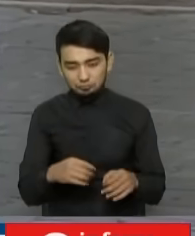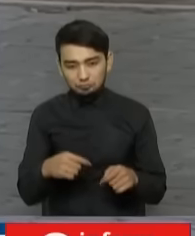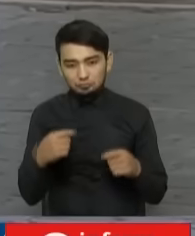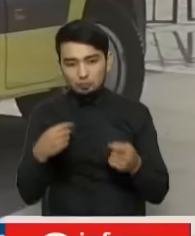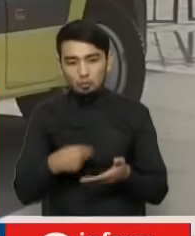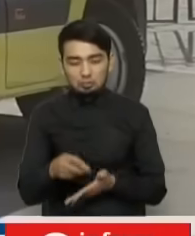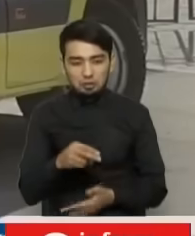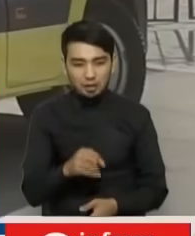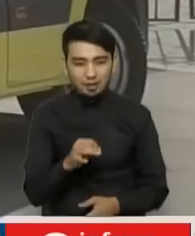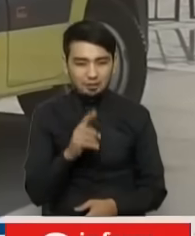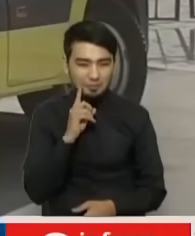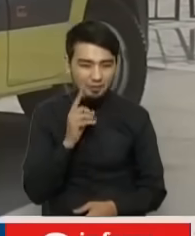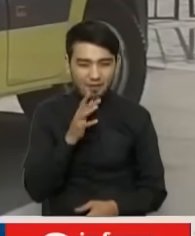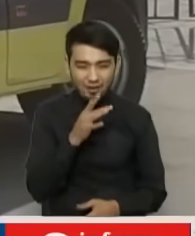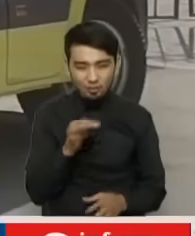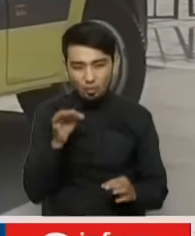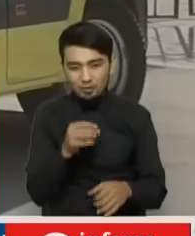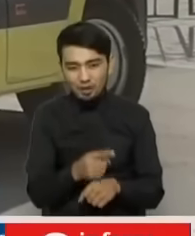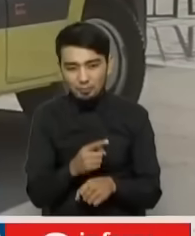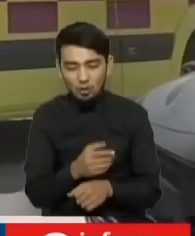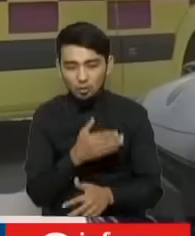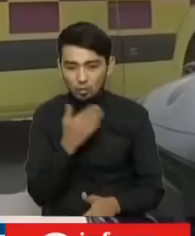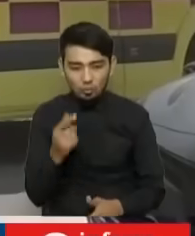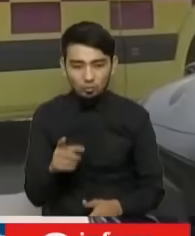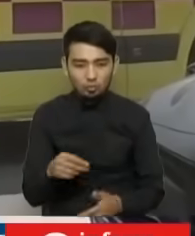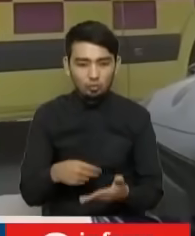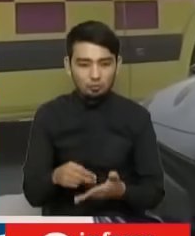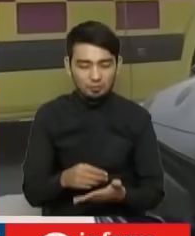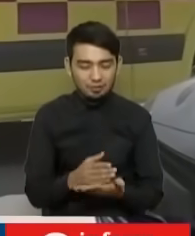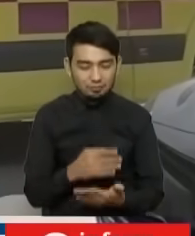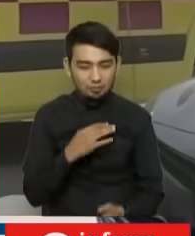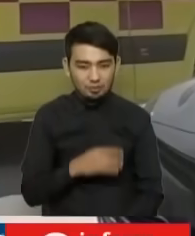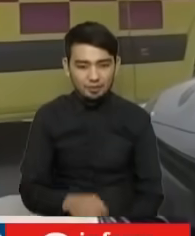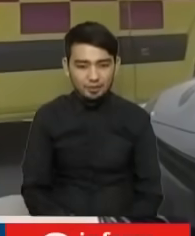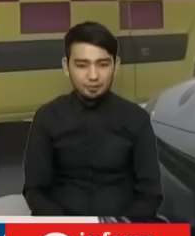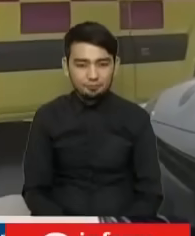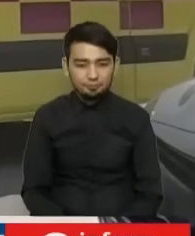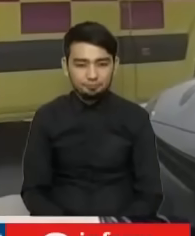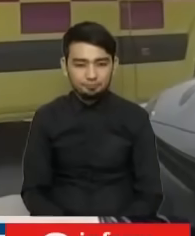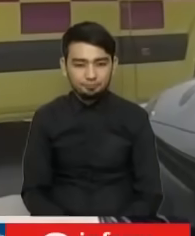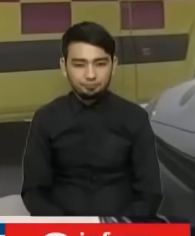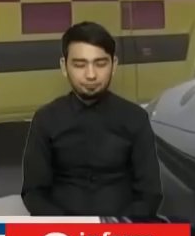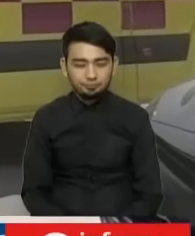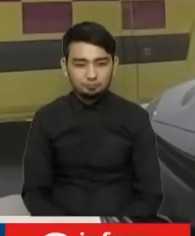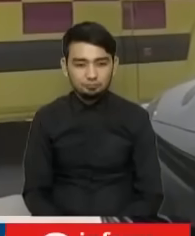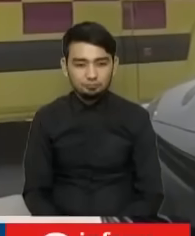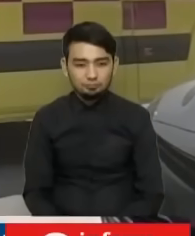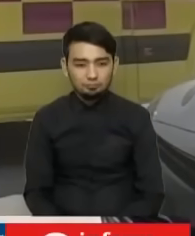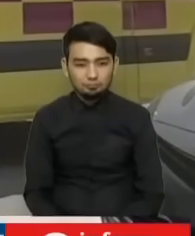және азаматтардың жас шамасына шектеу қойылмаған. Абай Нұржанұлы, Бақыт Ахметов, информбюро,